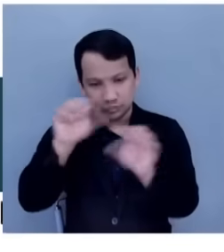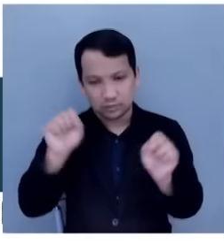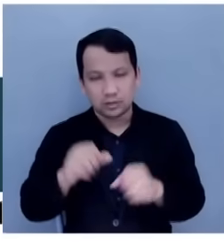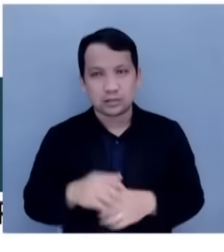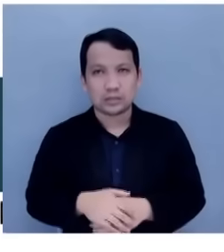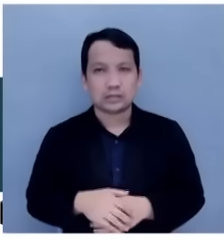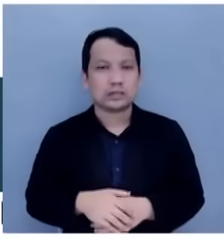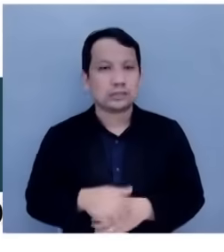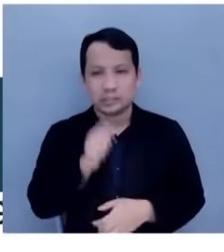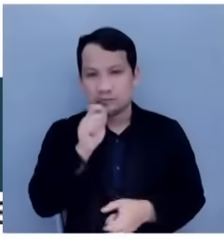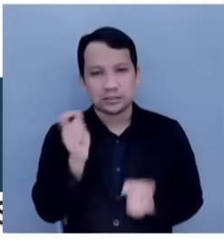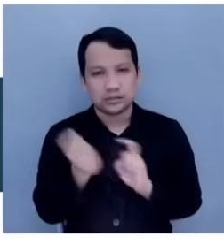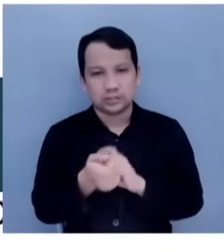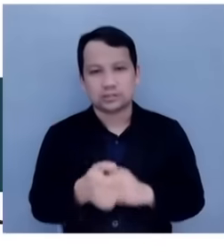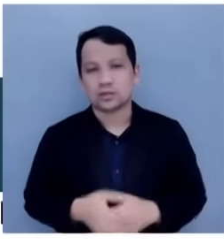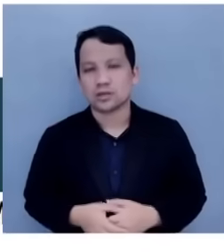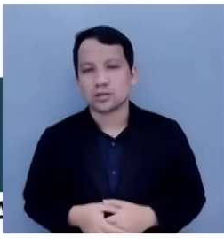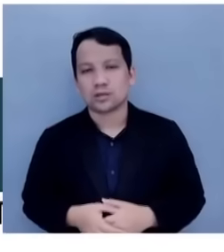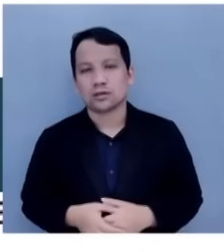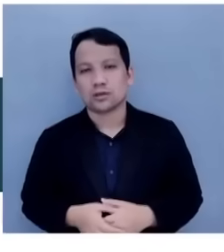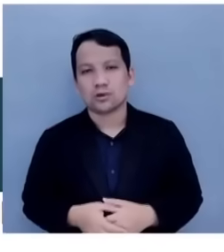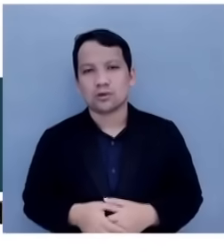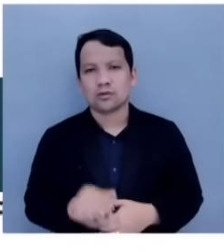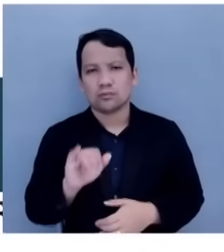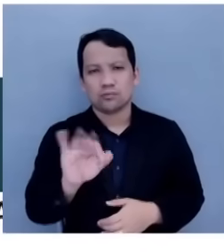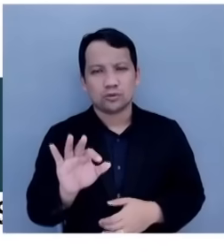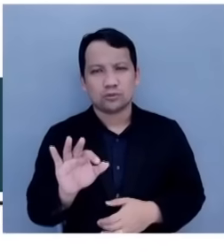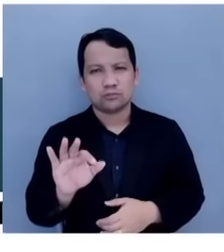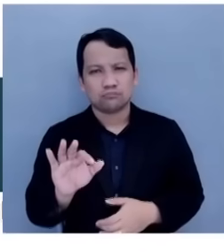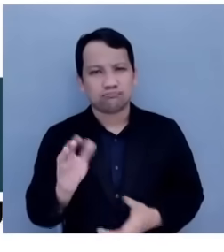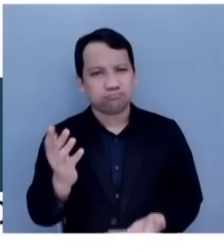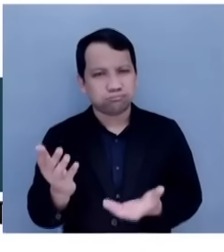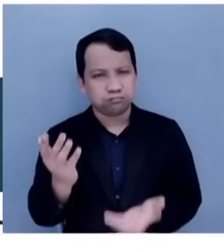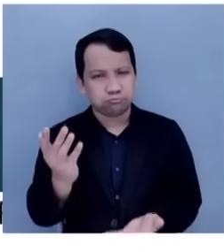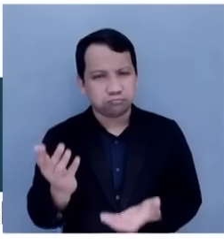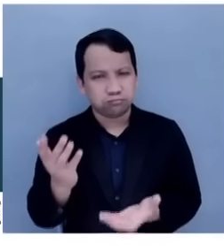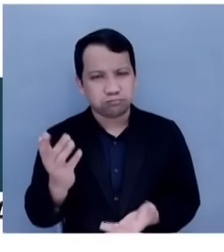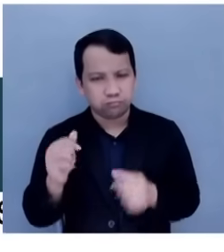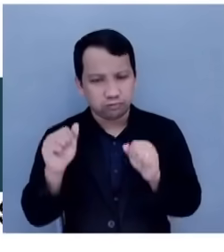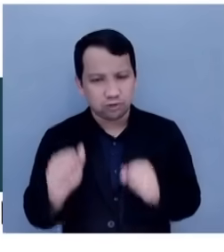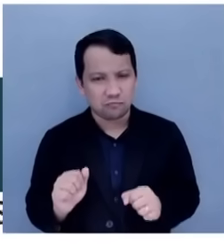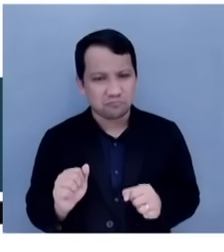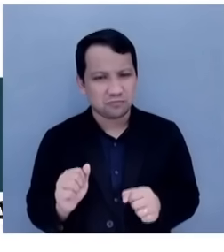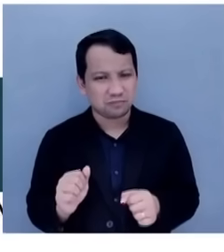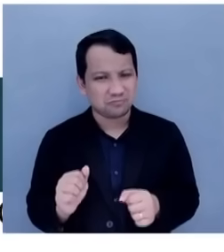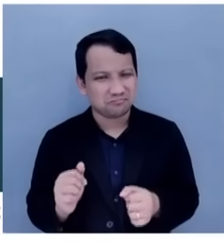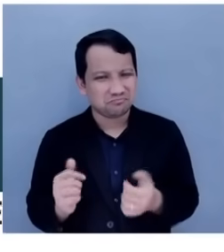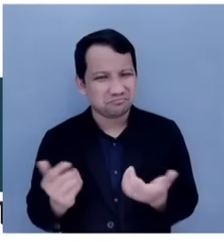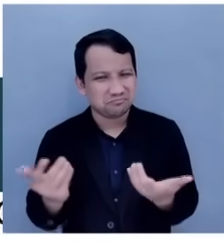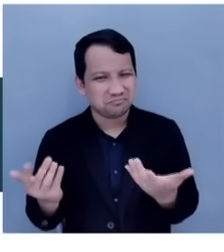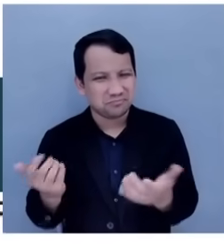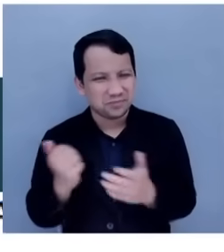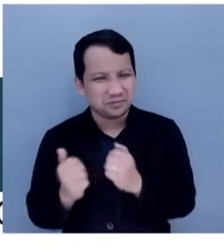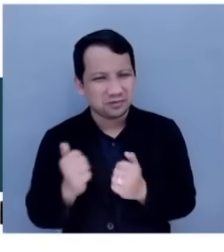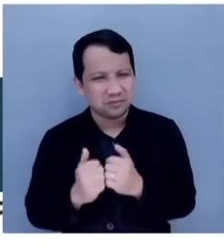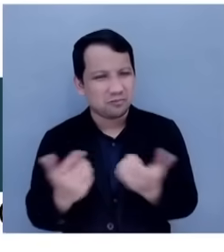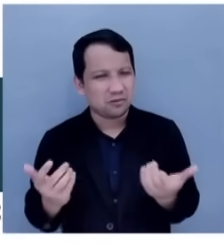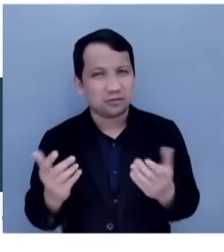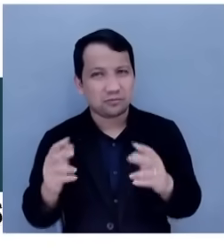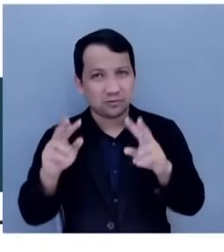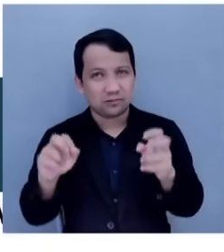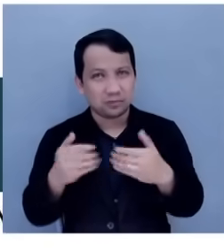But what is in the realm of possibilities now? Kasi parang walang katapusan po yung issue eh.